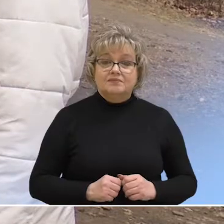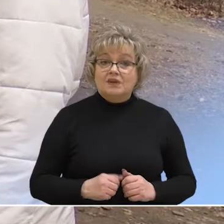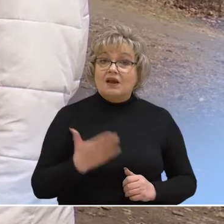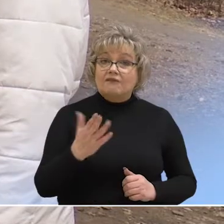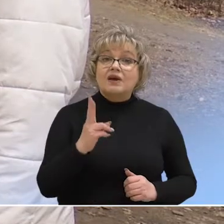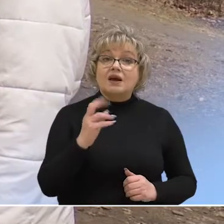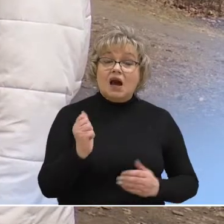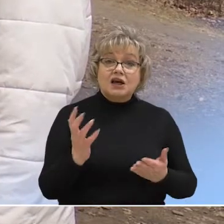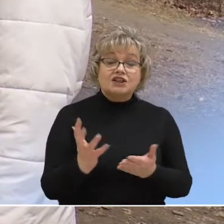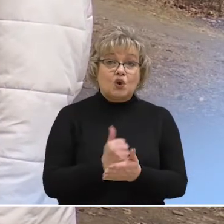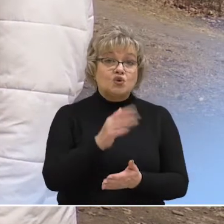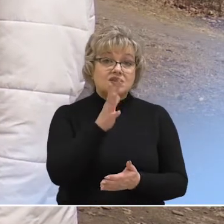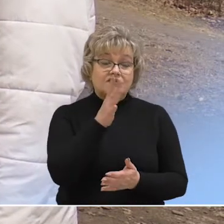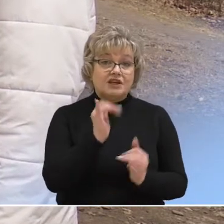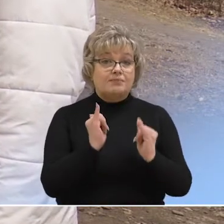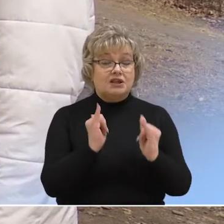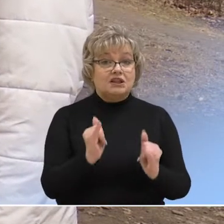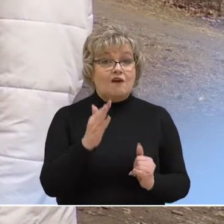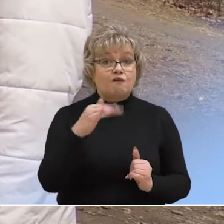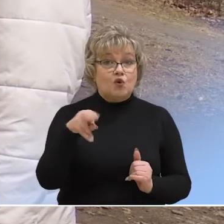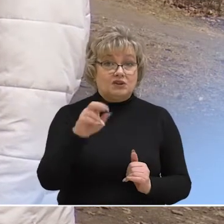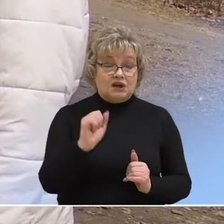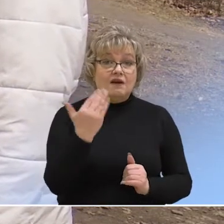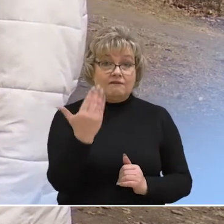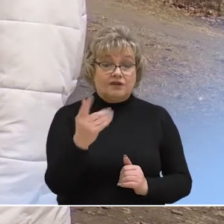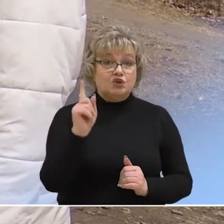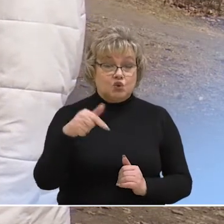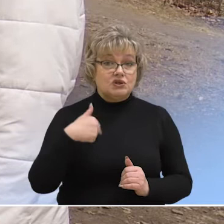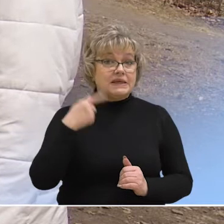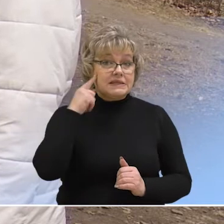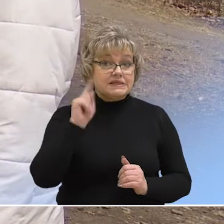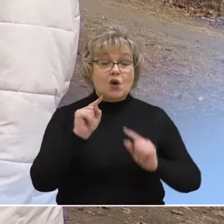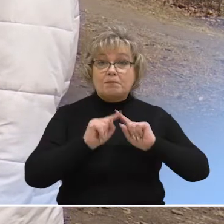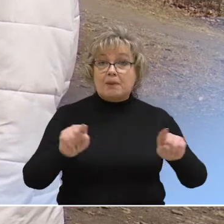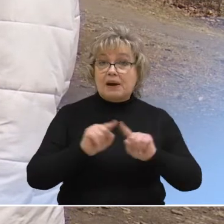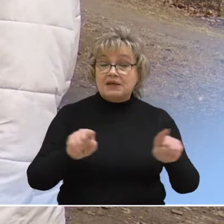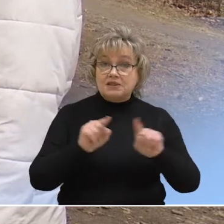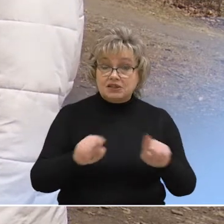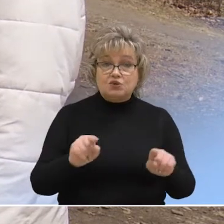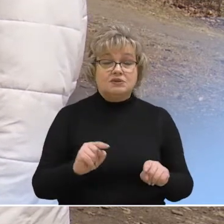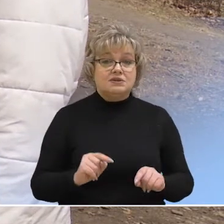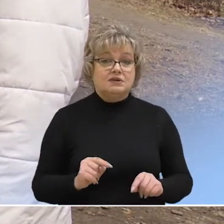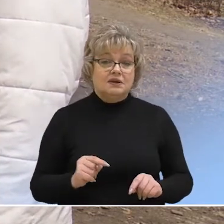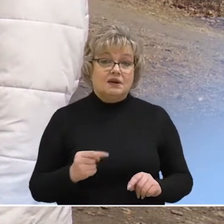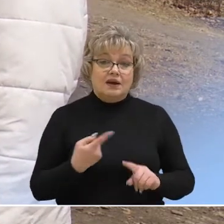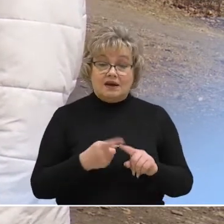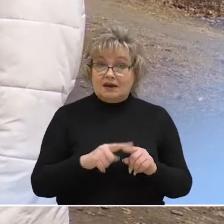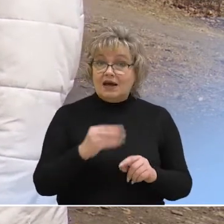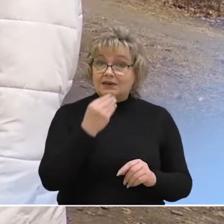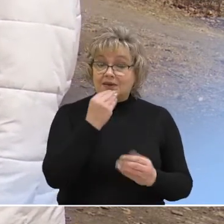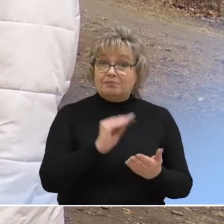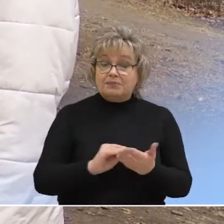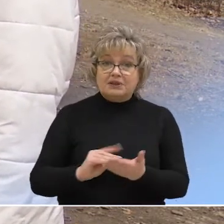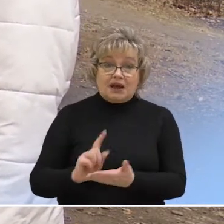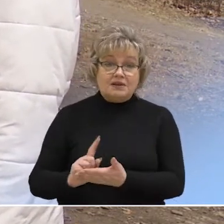Вы как находите время для фонда? Вы тоже, я знаю, пропагандируете вегетарианство, да? Вы здесь, у вас у всех